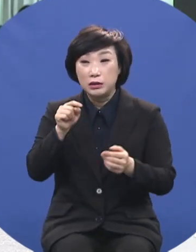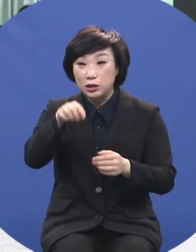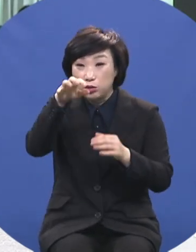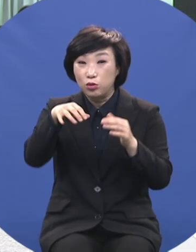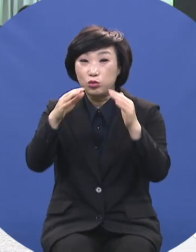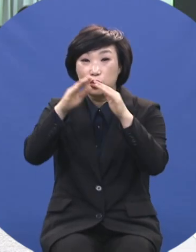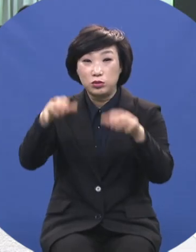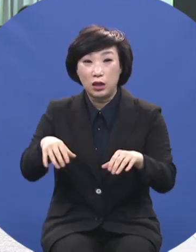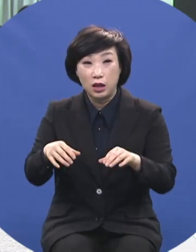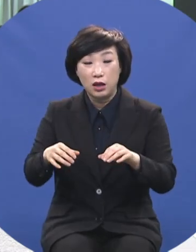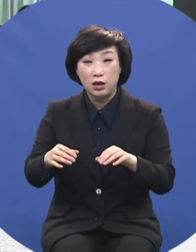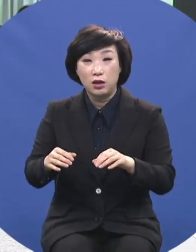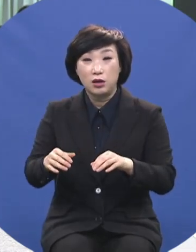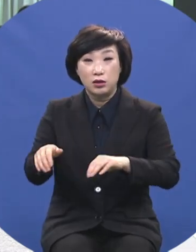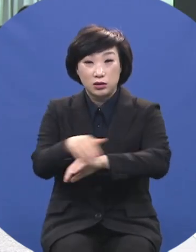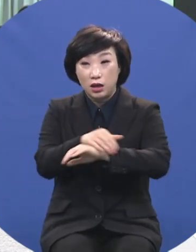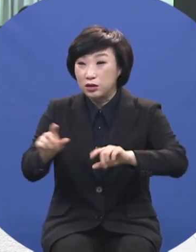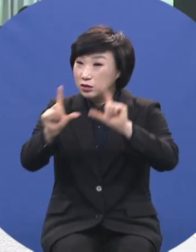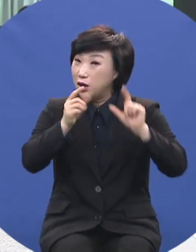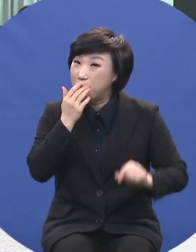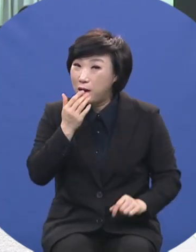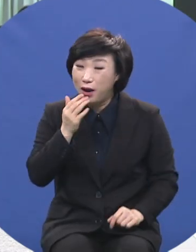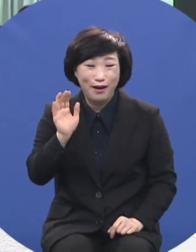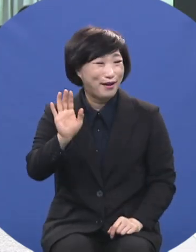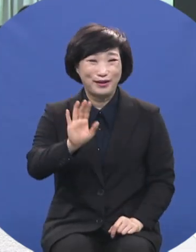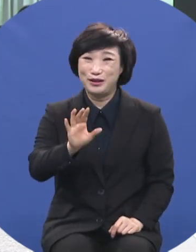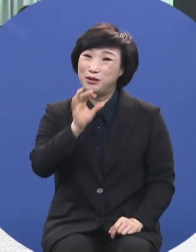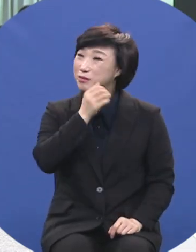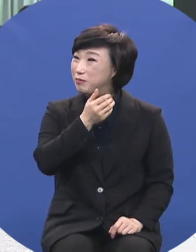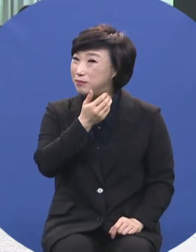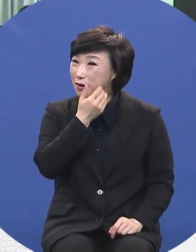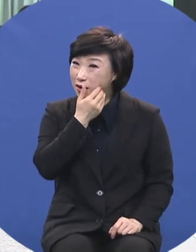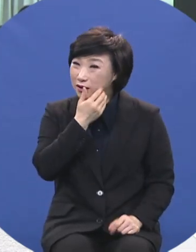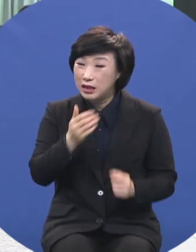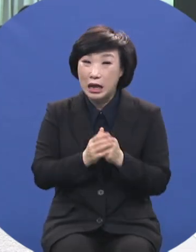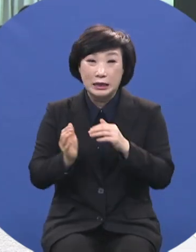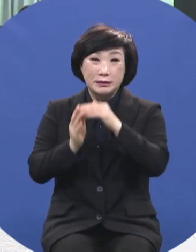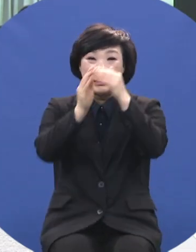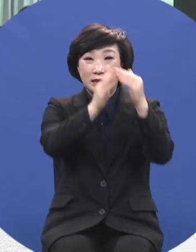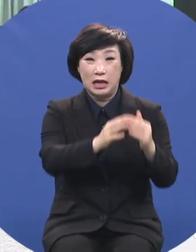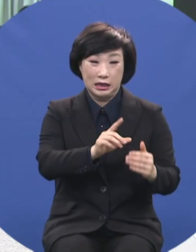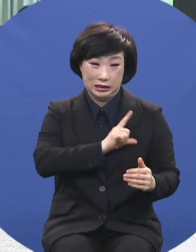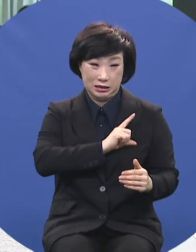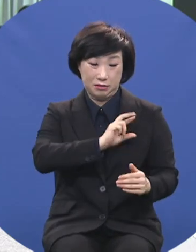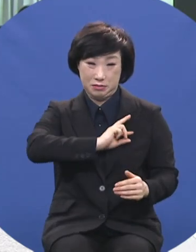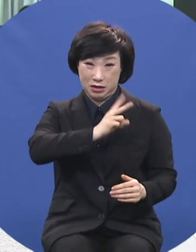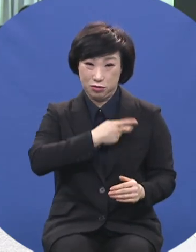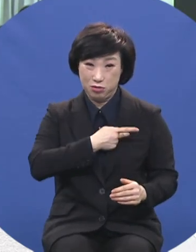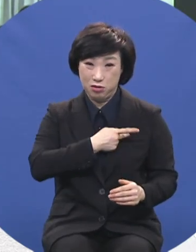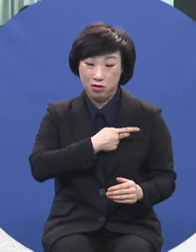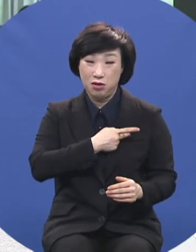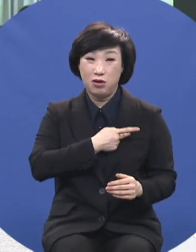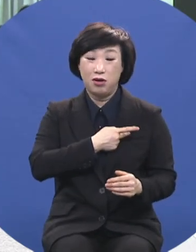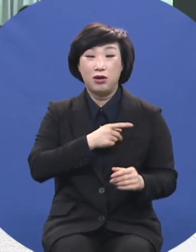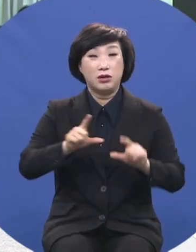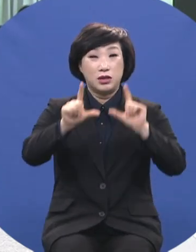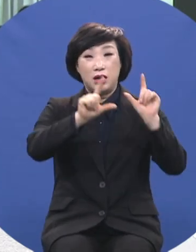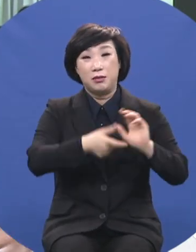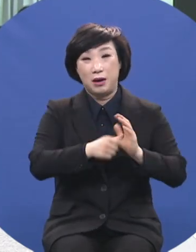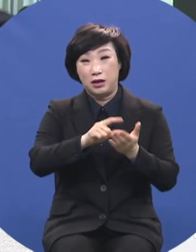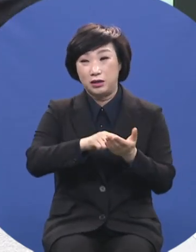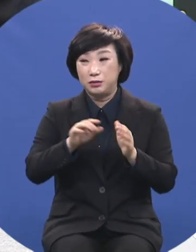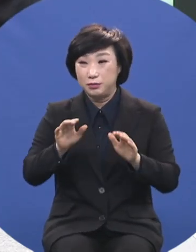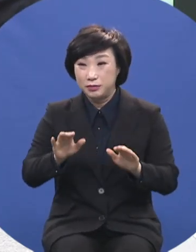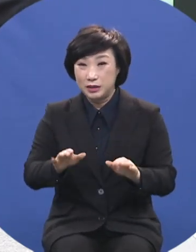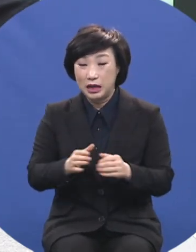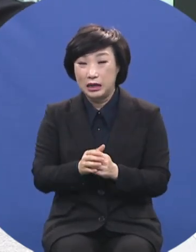얼굴 들고 살겠어. 이사를 가서 성까지 이름까지 바꾸지 않고는 살 수 없을 만큼